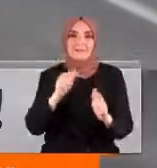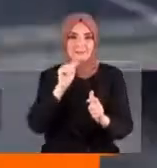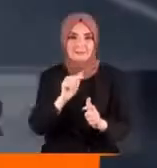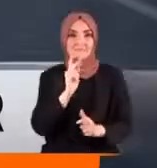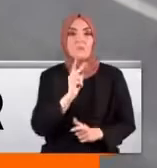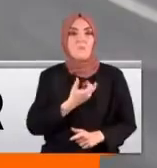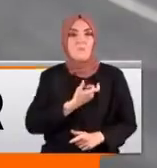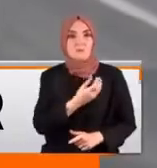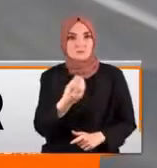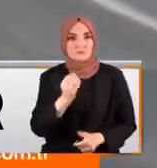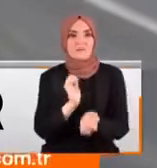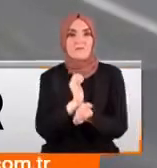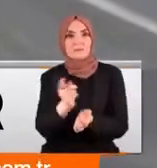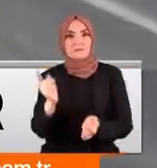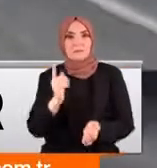tehlikede.